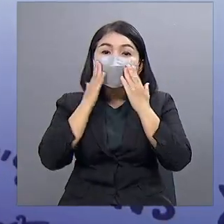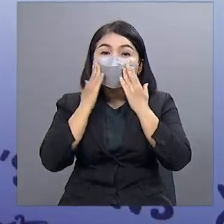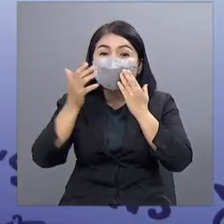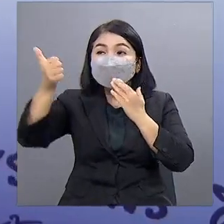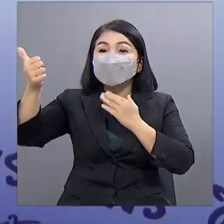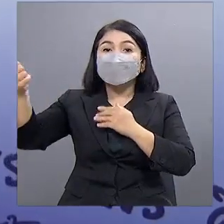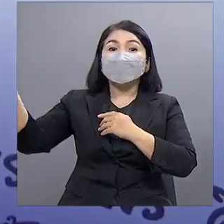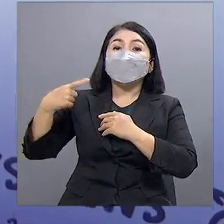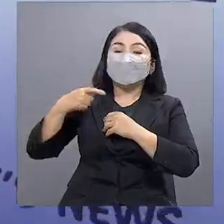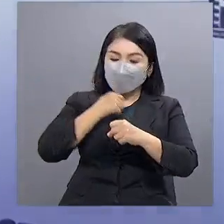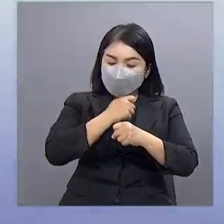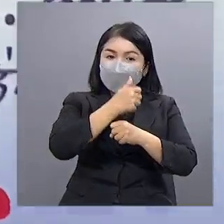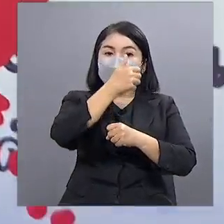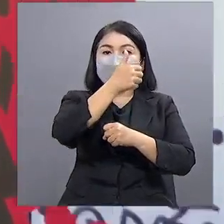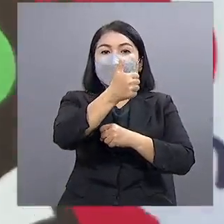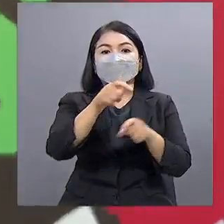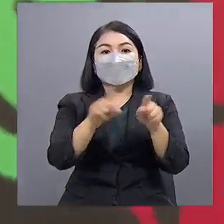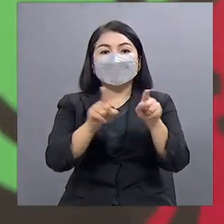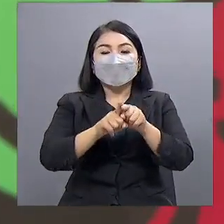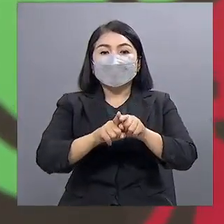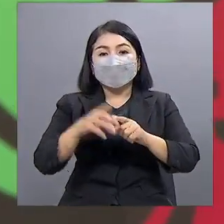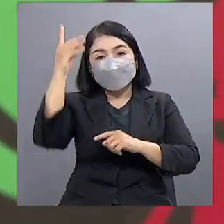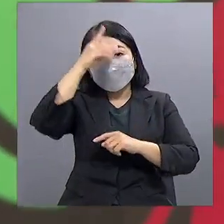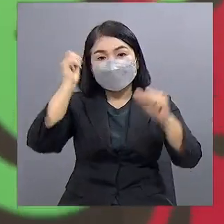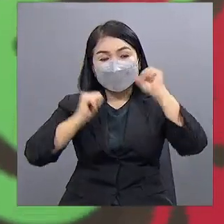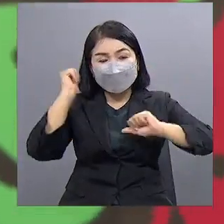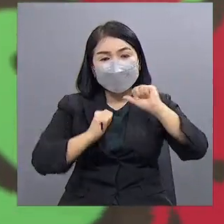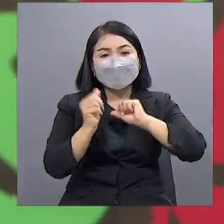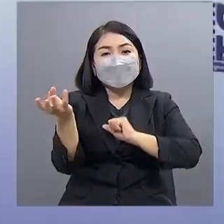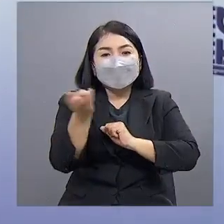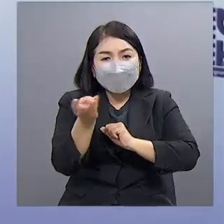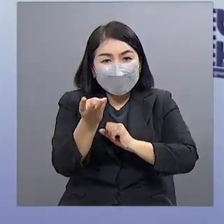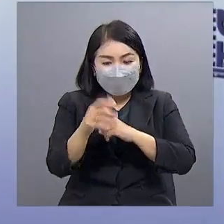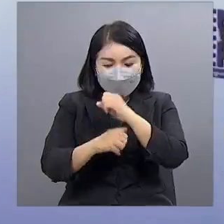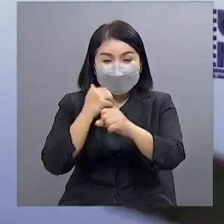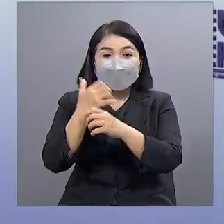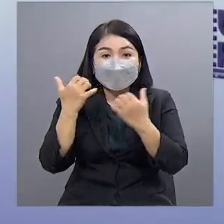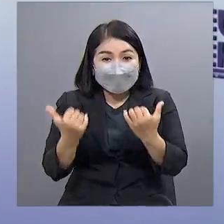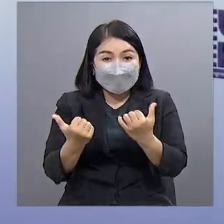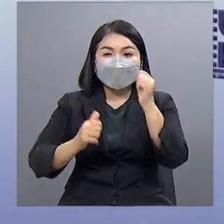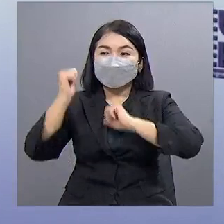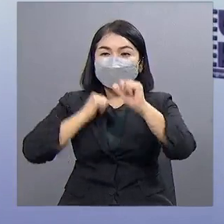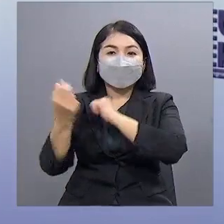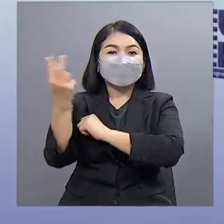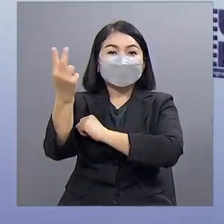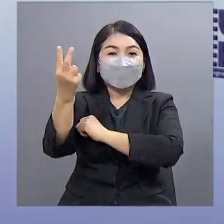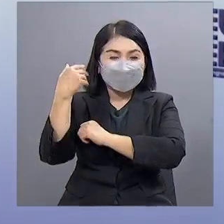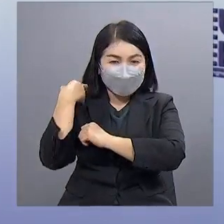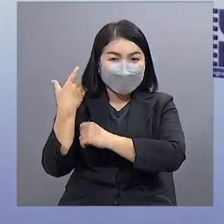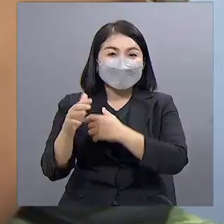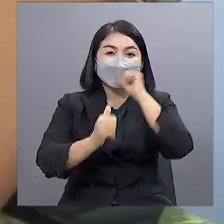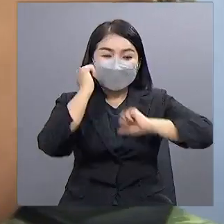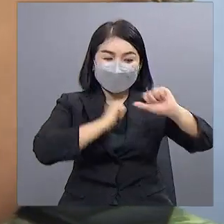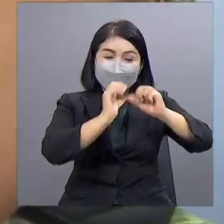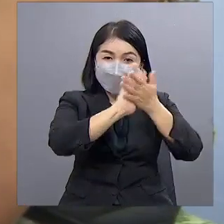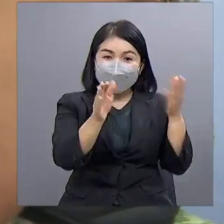จากที่ไม่มีงานบันเทิงมานานค่ะปีนี้สุเทพศรีใสมีงานภาพยนตร์อยู่2เรื่องนะคะเรื่องแรกเนี่ยปิดกล้องไปแล้วค่ะส่วนเรื่องที่2เ